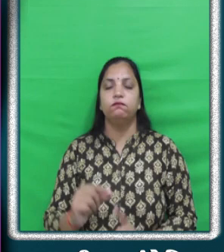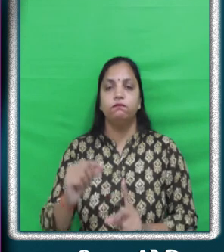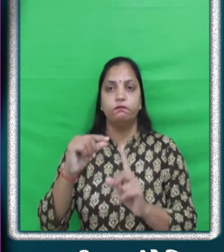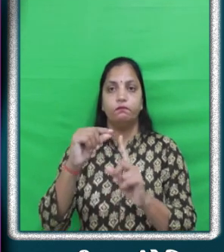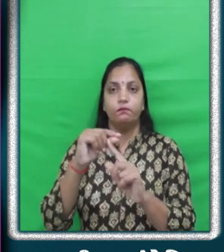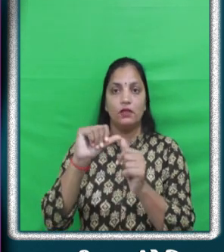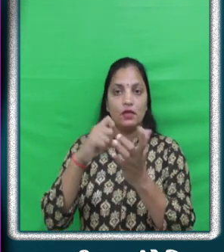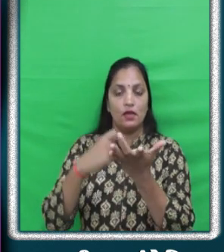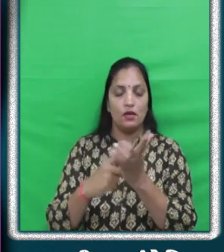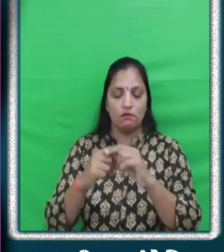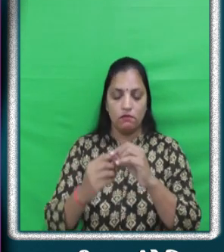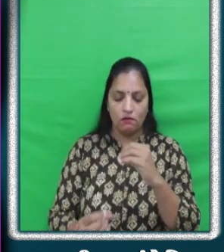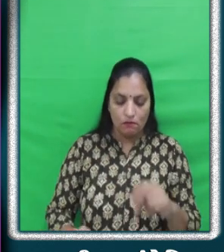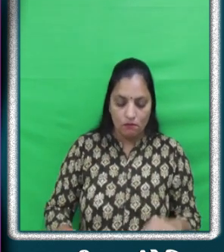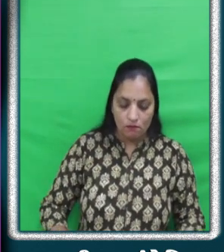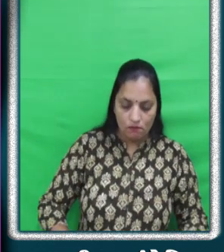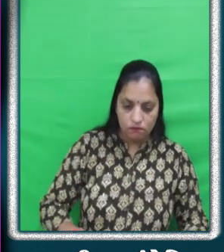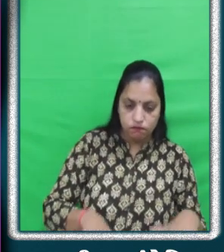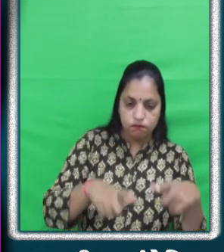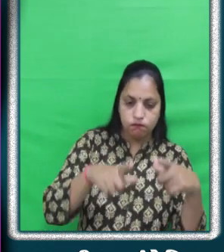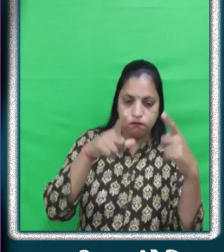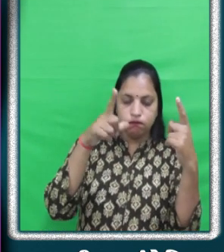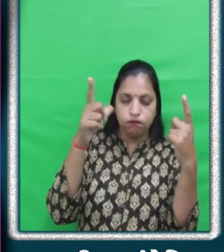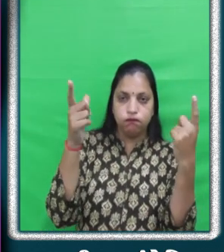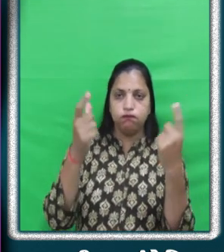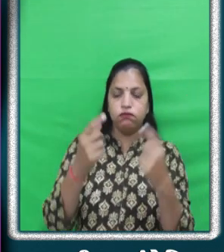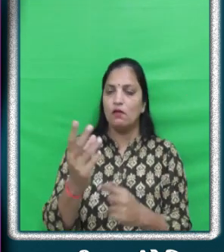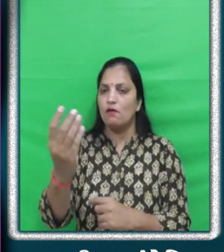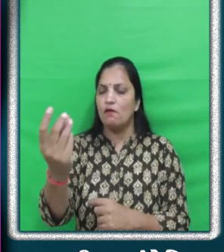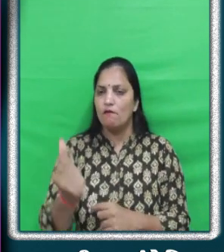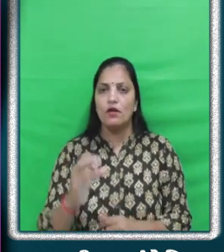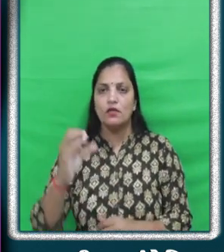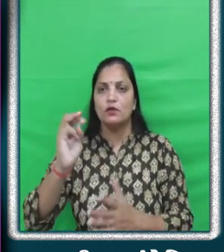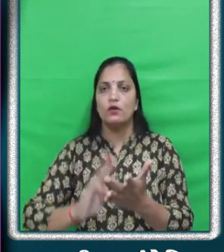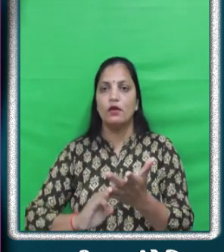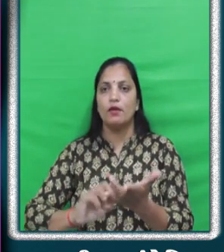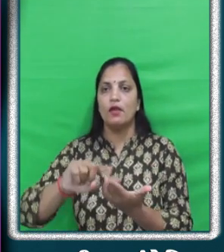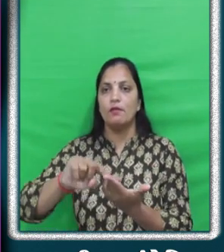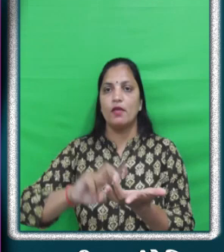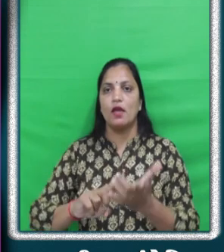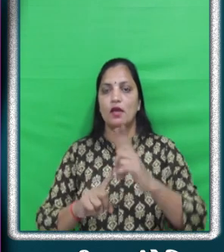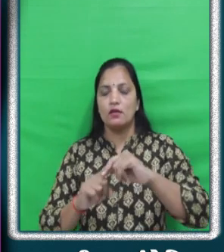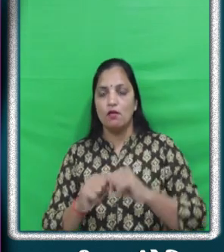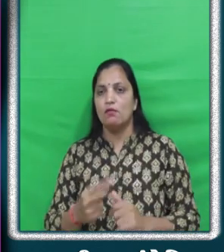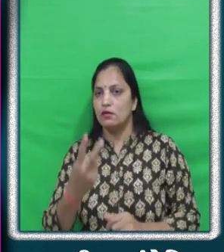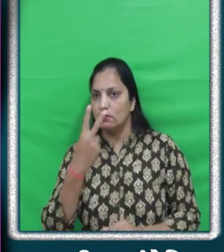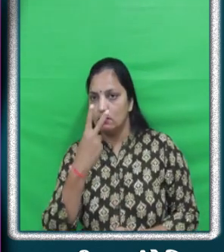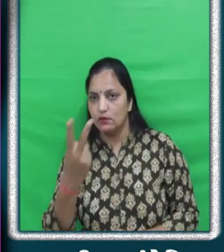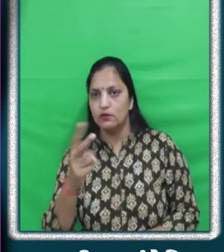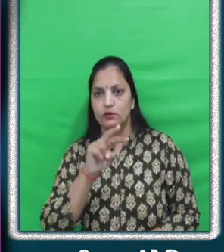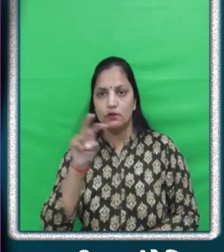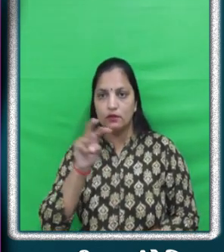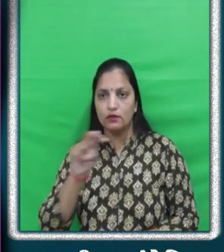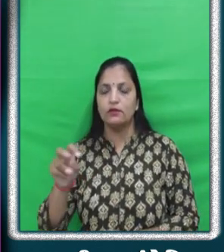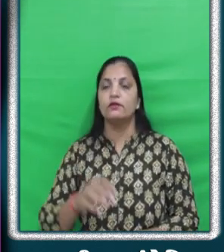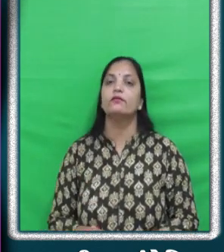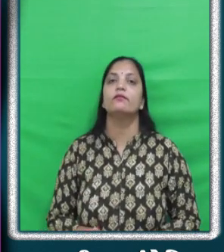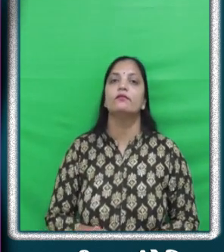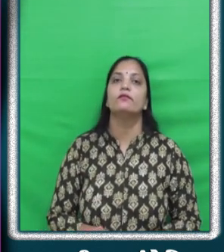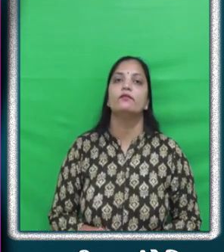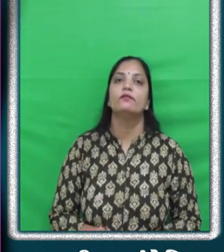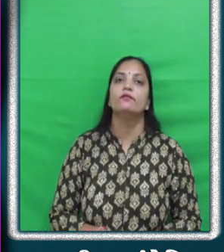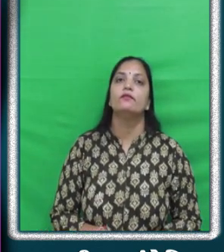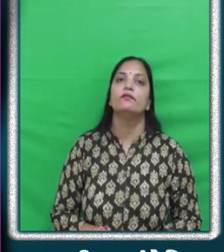કયા કયા અંગો, વનસ્પતિ કયા કયા અંગો ધરાવે છે કમેન્ટમાં ફટાફટ મને જણાવવાનું છે. હું કમેન્ટ અહીં જોઈ રહી છું તમારી.